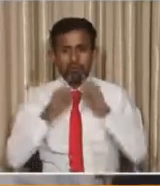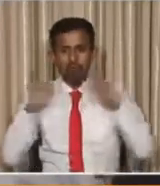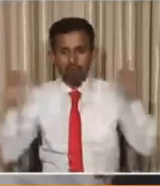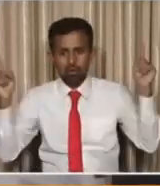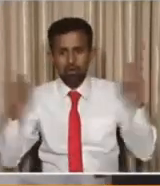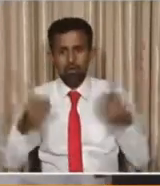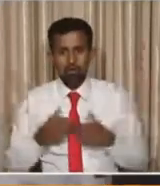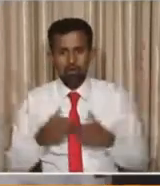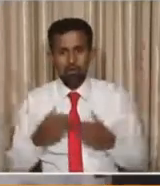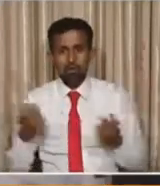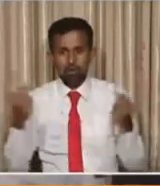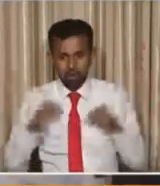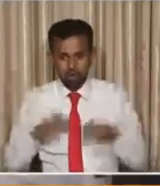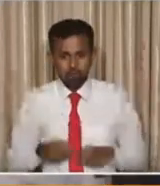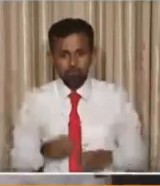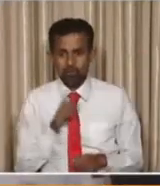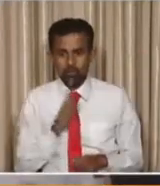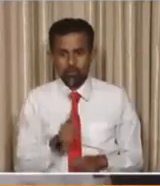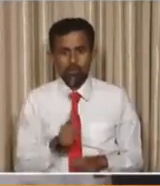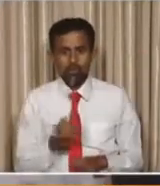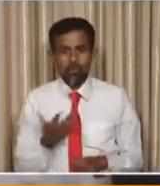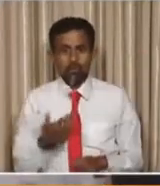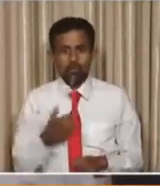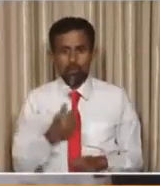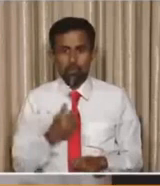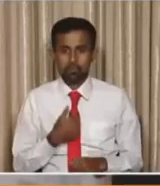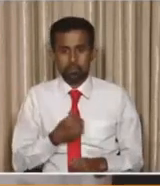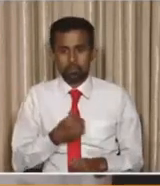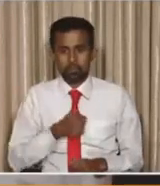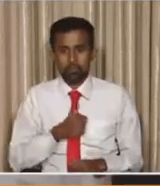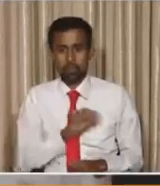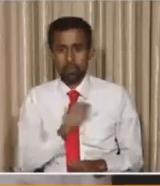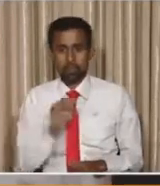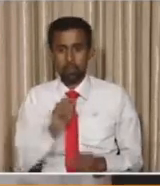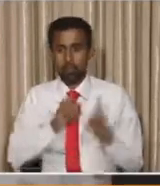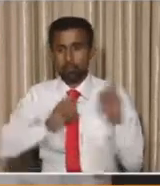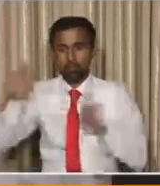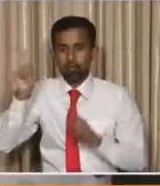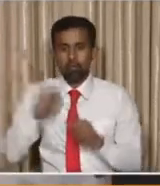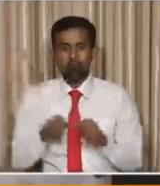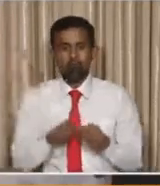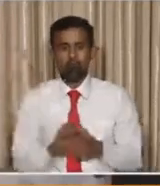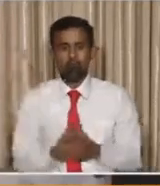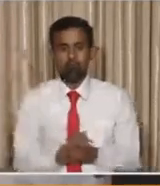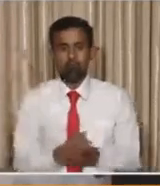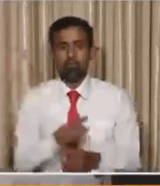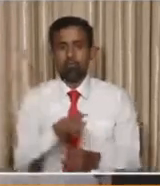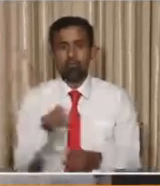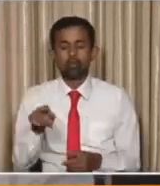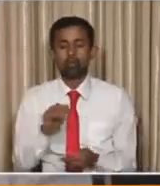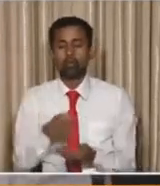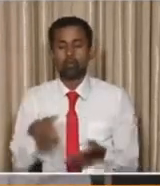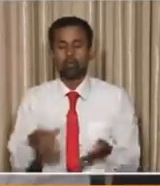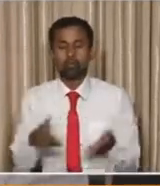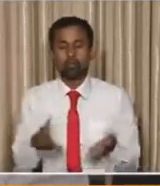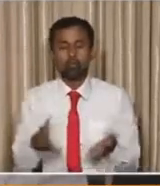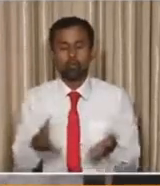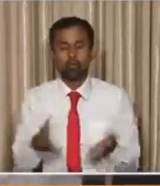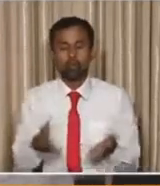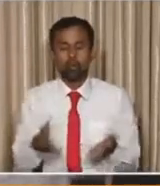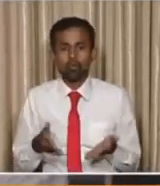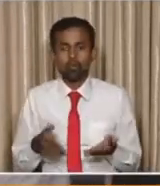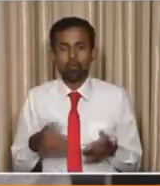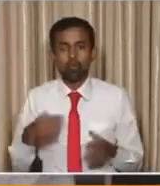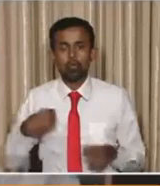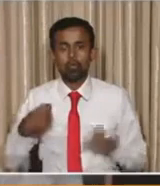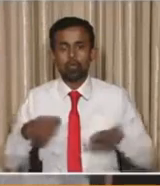සිදු වෙනා මෙතෙන්ට ඇවිල්ලා කියන්නේ නැත්තම් හිතයි මේ අපි එකඟ වෙලා ඊට පස්සේ පැනලා ගියා කියලා. ඉතින් කවුද මෙතන හිටියේ? කවුද කෝට් මහලා